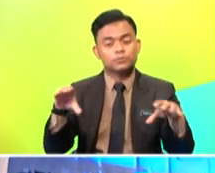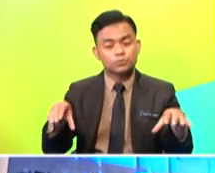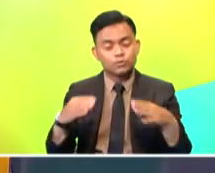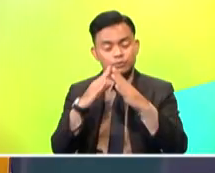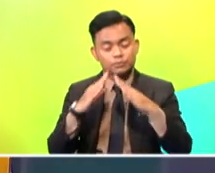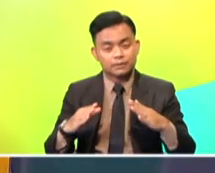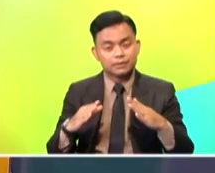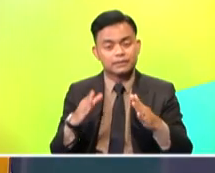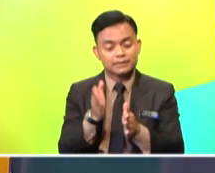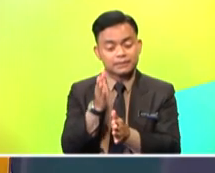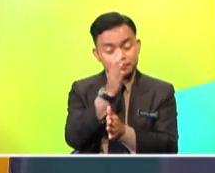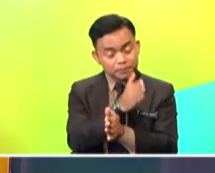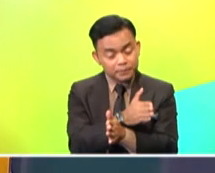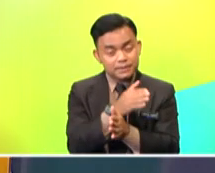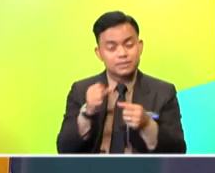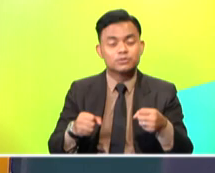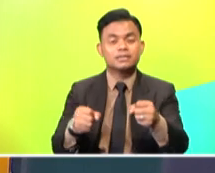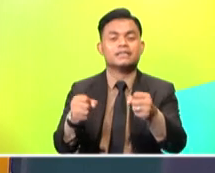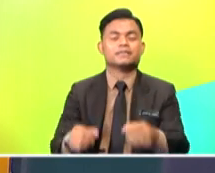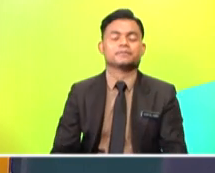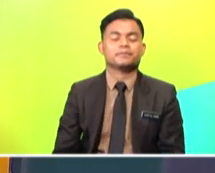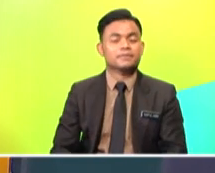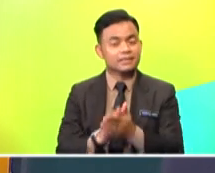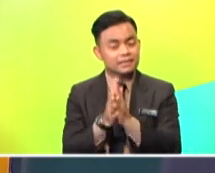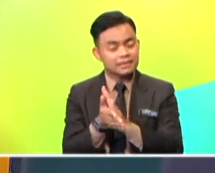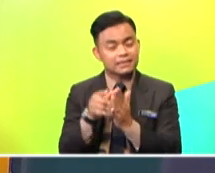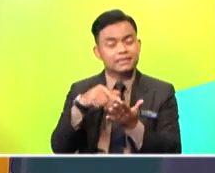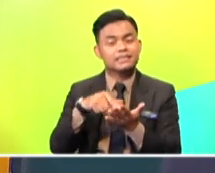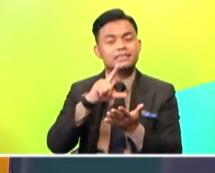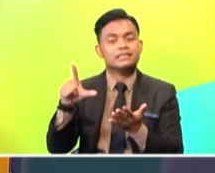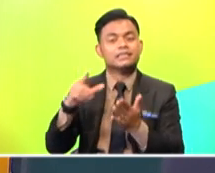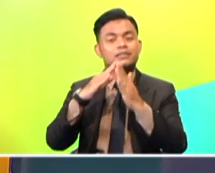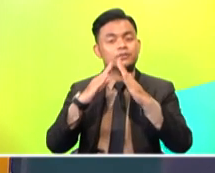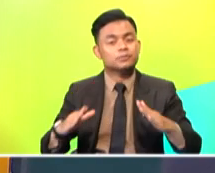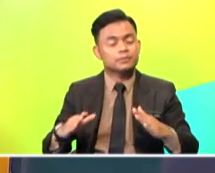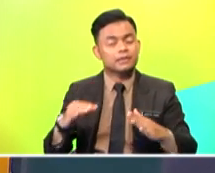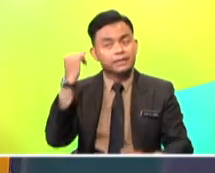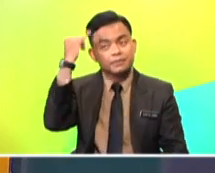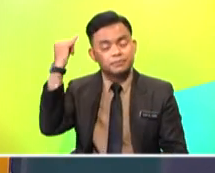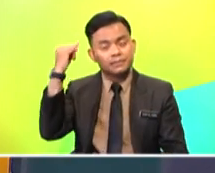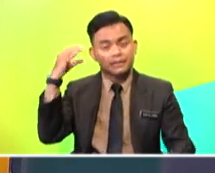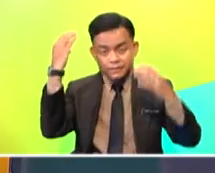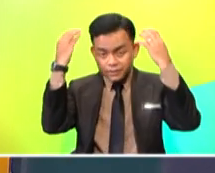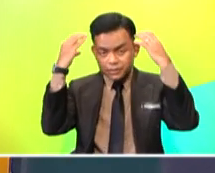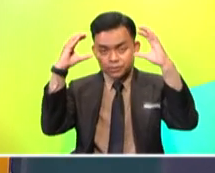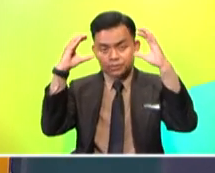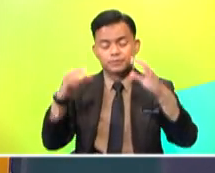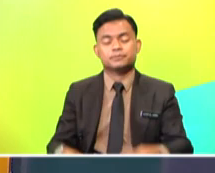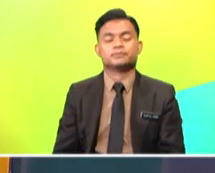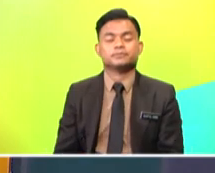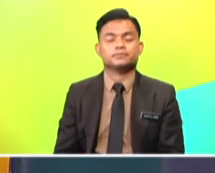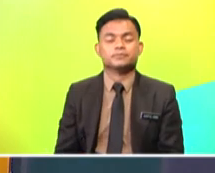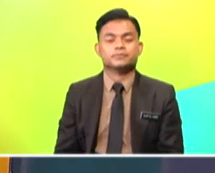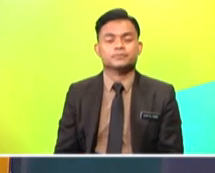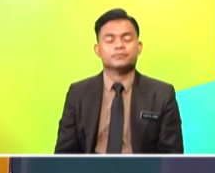Memancing? Okey. Oh, jadi inilah rumah impian cikgu? Ya, betul. Jadi adakah kita akan belajar mengenai rumah impian hari ini? Betul,